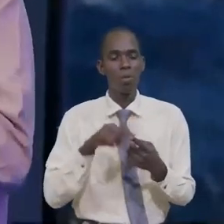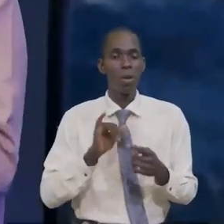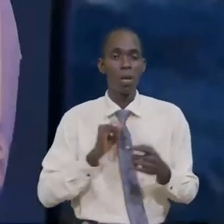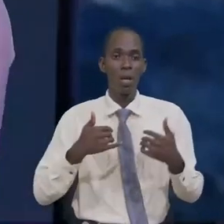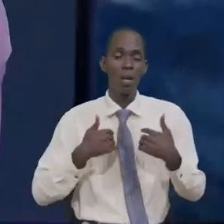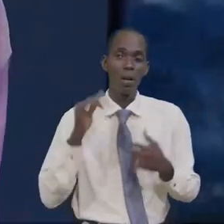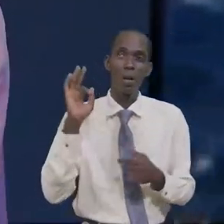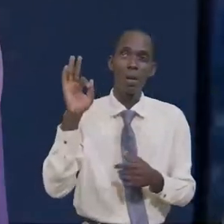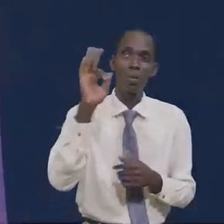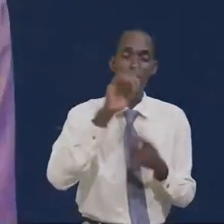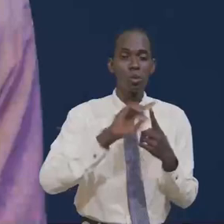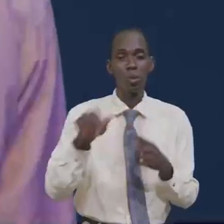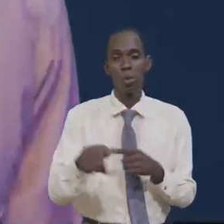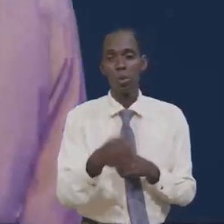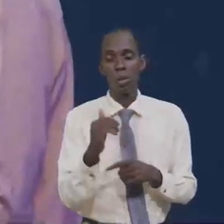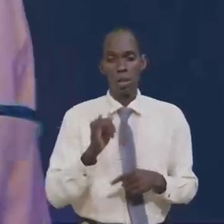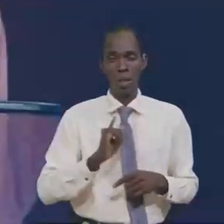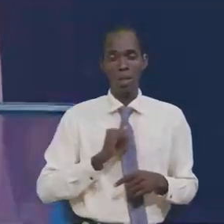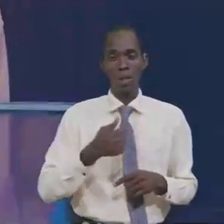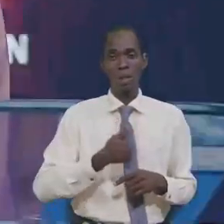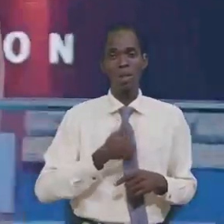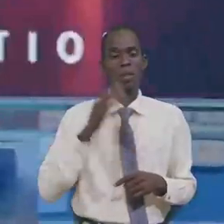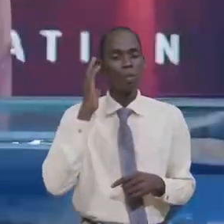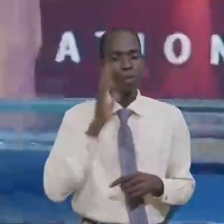je ne sois pas rejeté